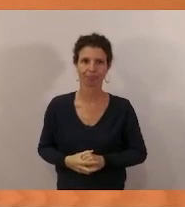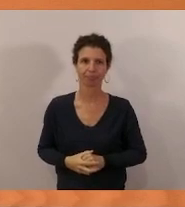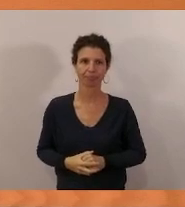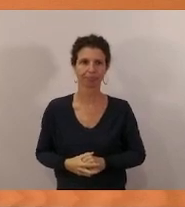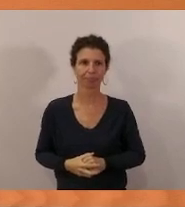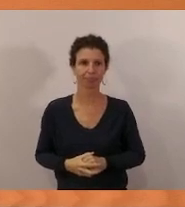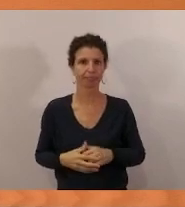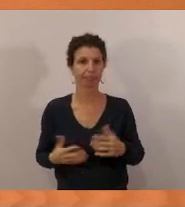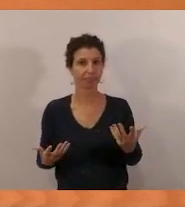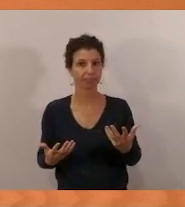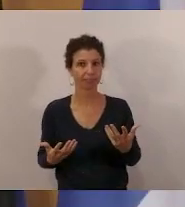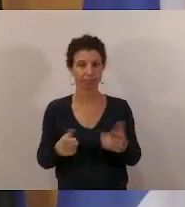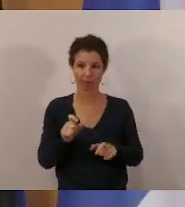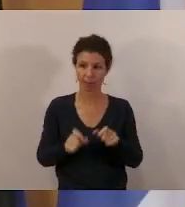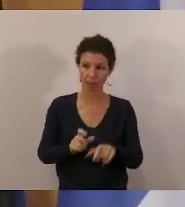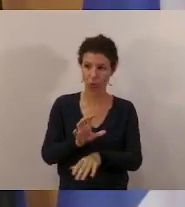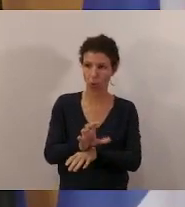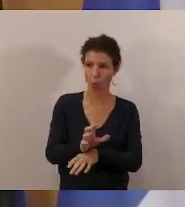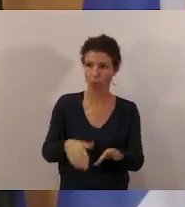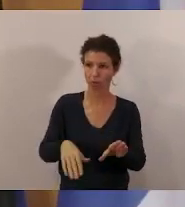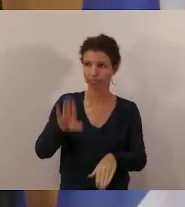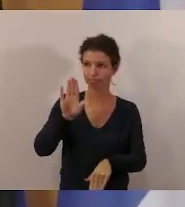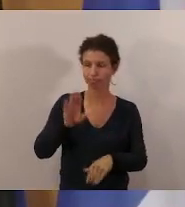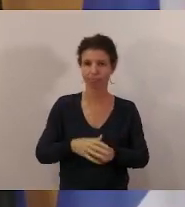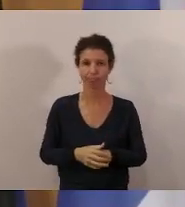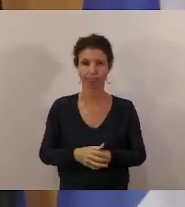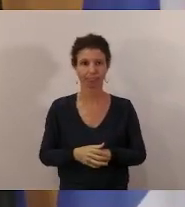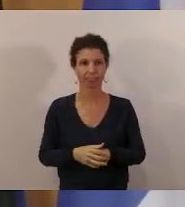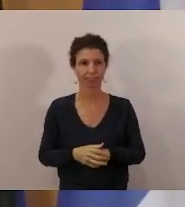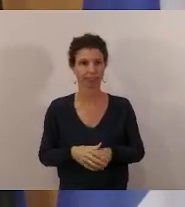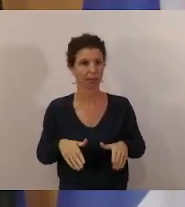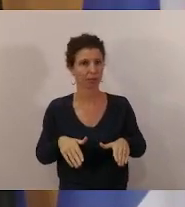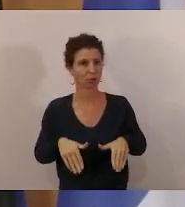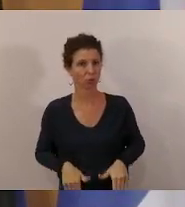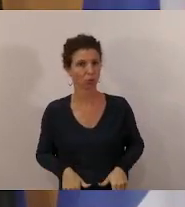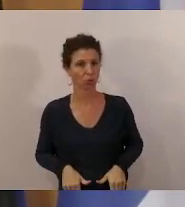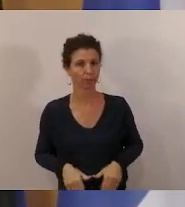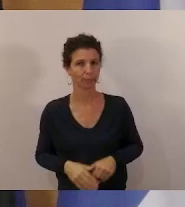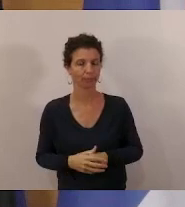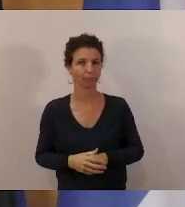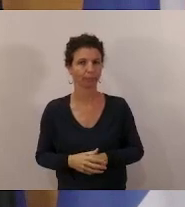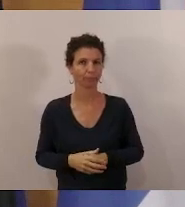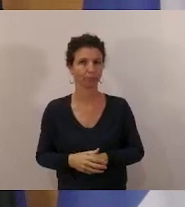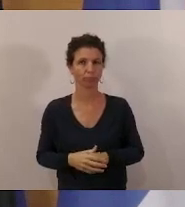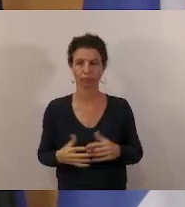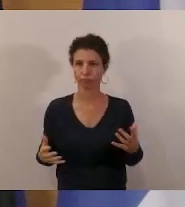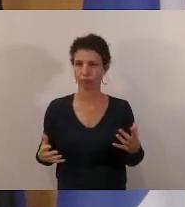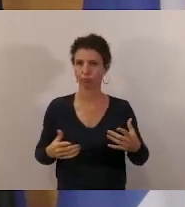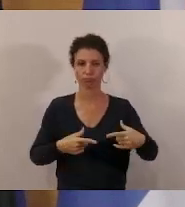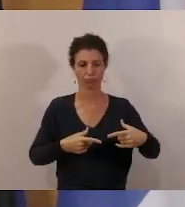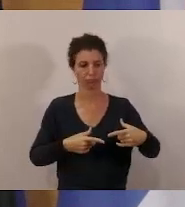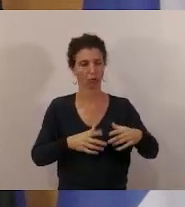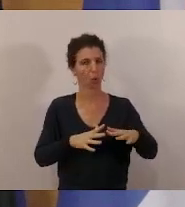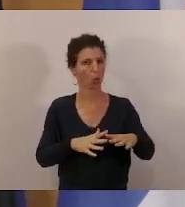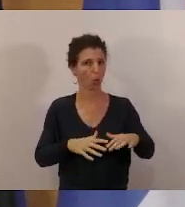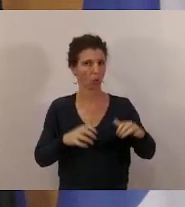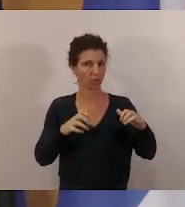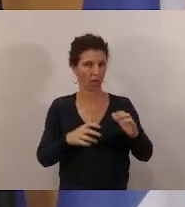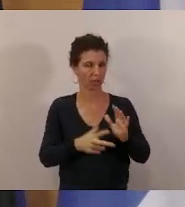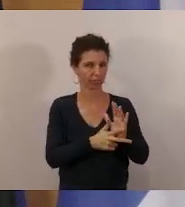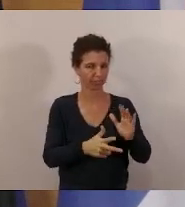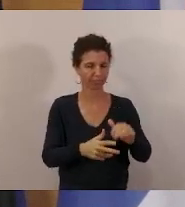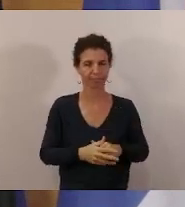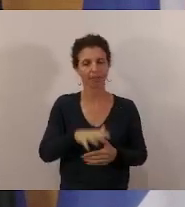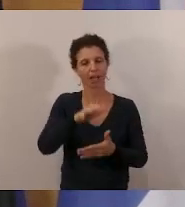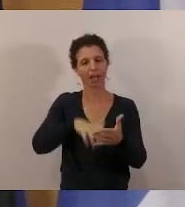Y a-t-il des contre le rapport 21 ? Des abstentions ? Avis favorable du Conseil. Le